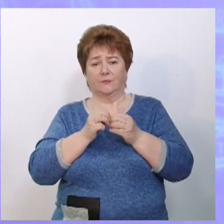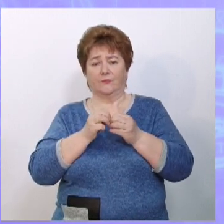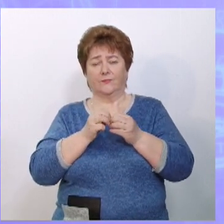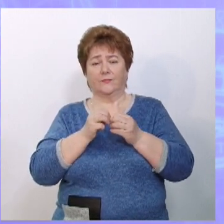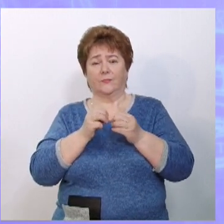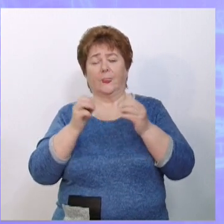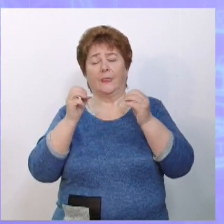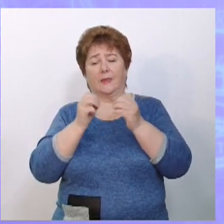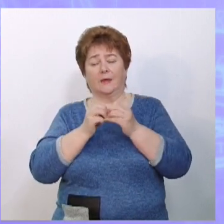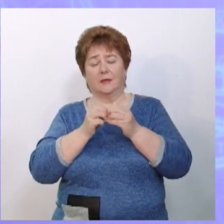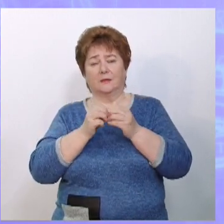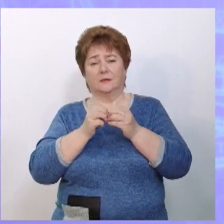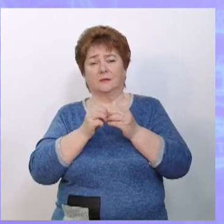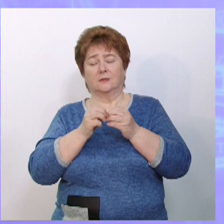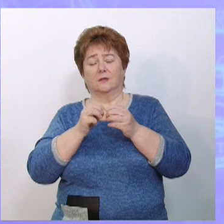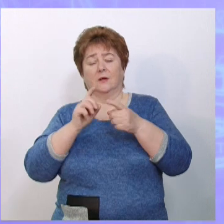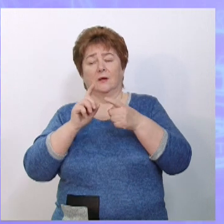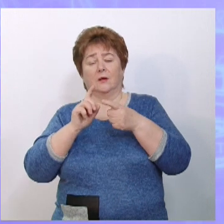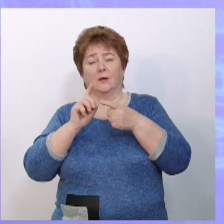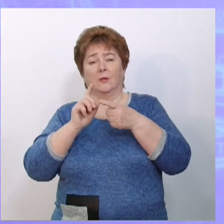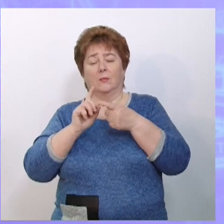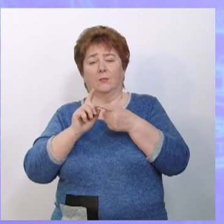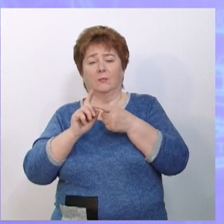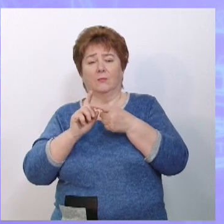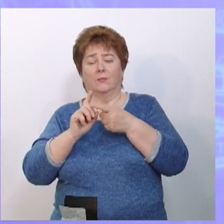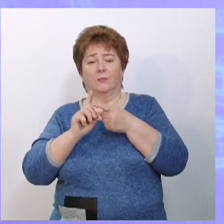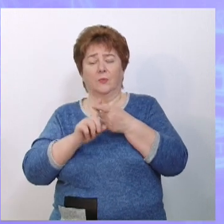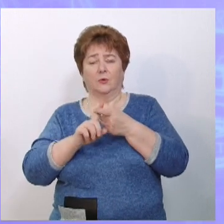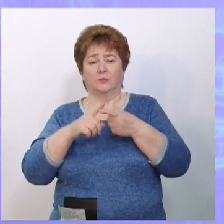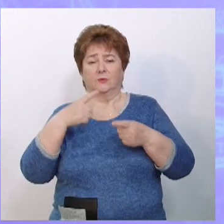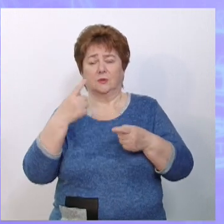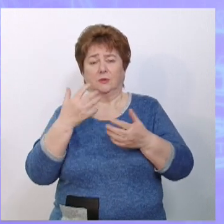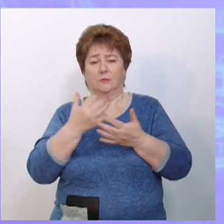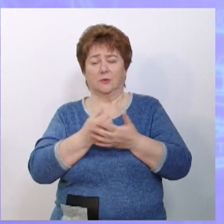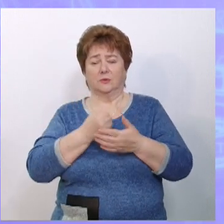10. А 10 и 1 получим